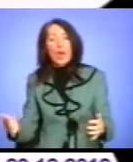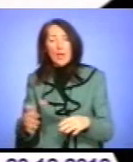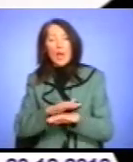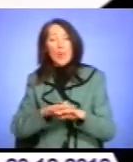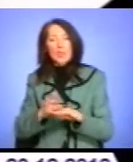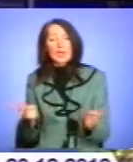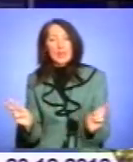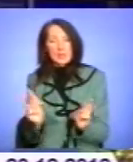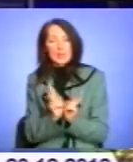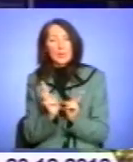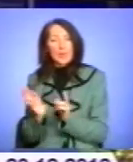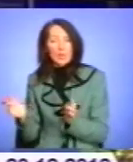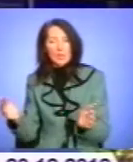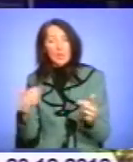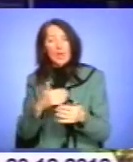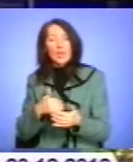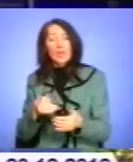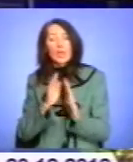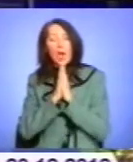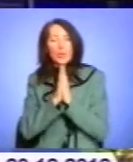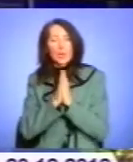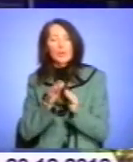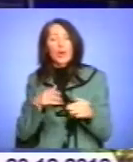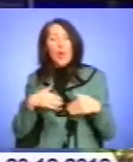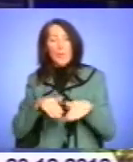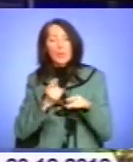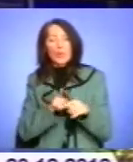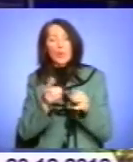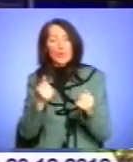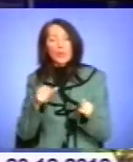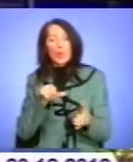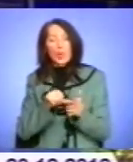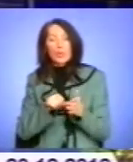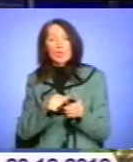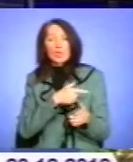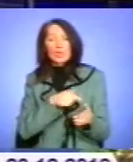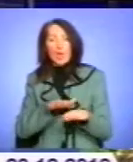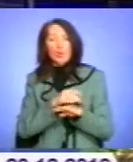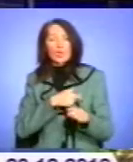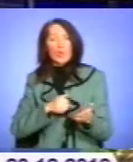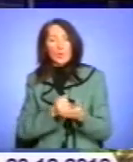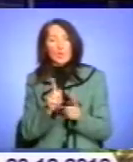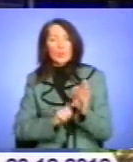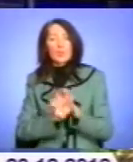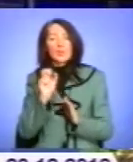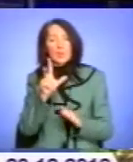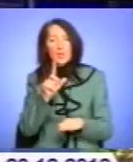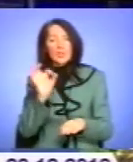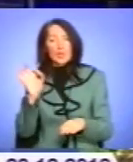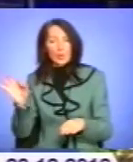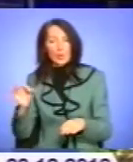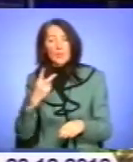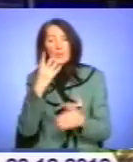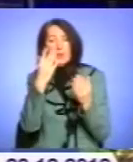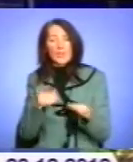даті. Мітинг, у якому візьмуть участь народні депутати України, розпочнеться о 13:00. Два дні у Тернопільській